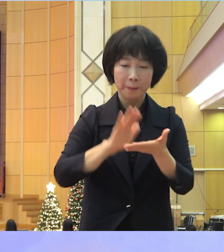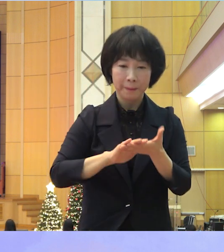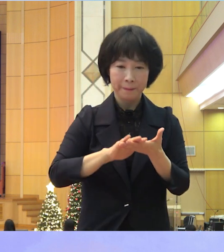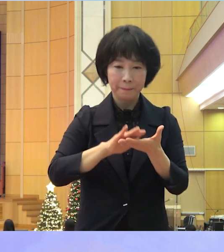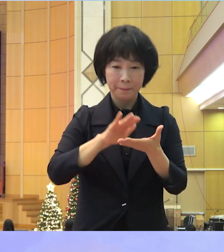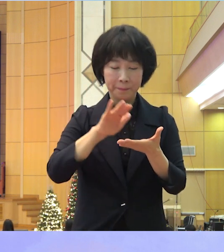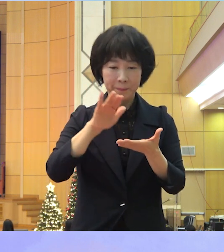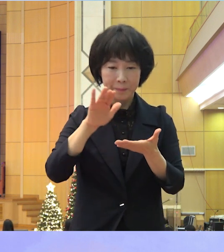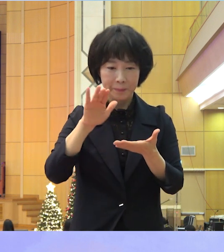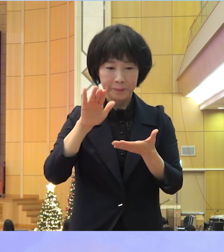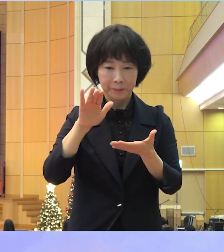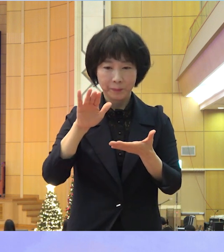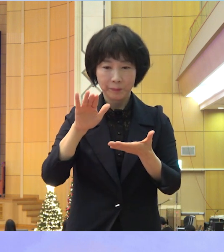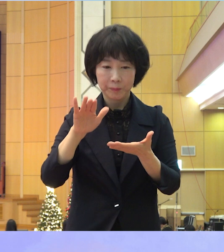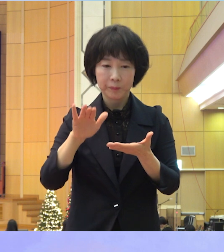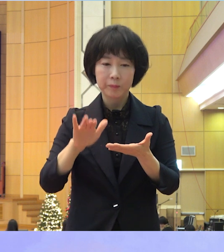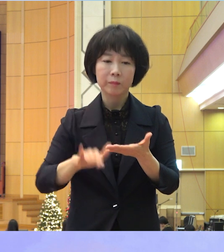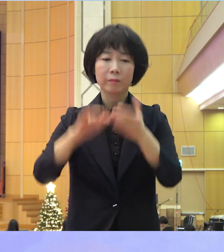옵니다.